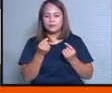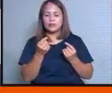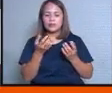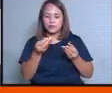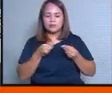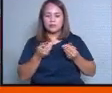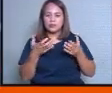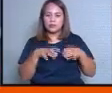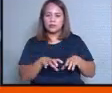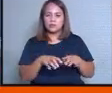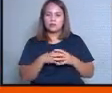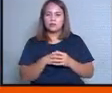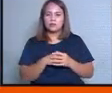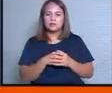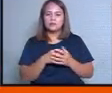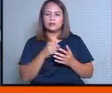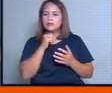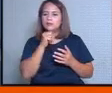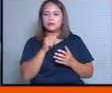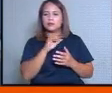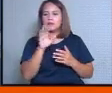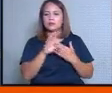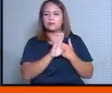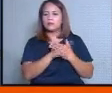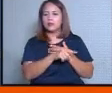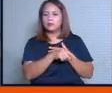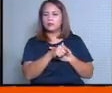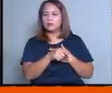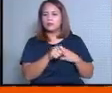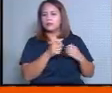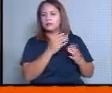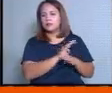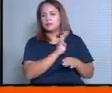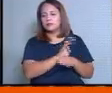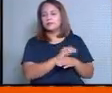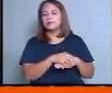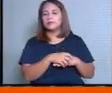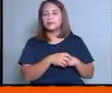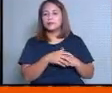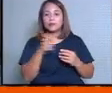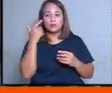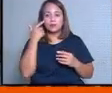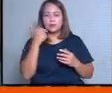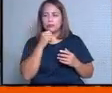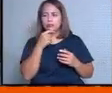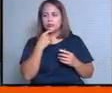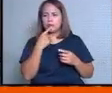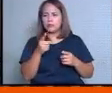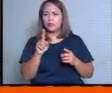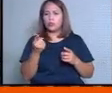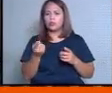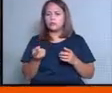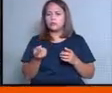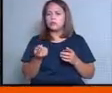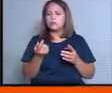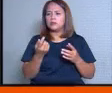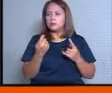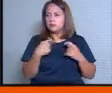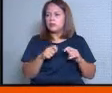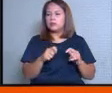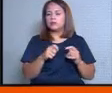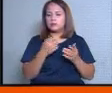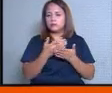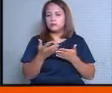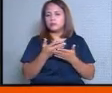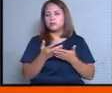pagkakataon. Hindi na po ako babalik sa ganitong larangan po. Si Gonzalez naman, iginiit na sumabak lang siya sa illegal na negosyo